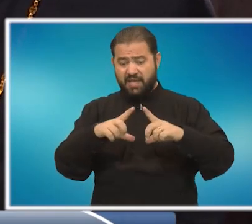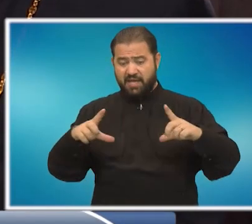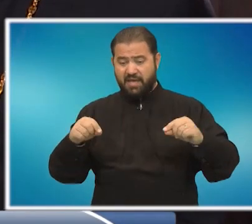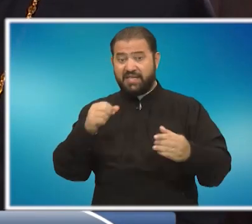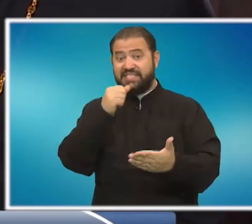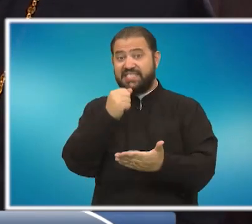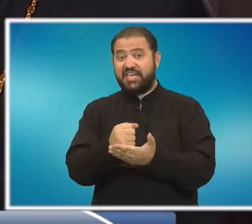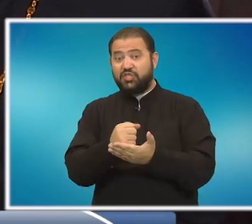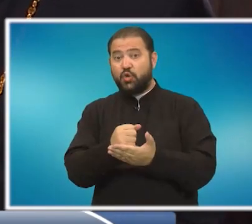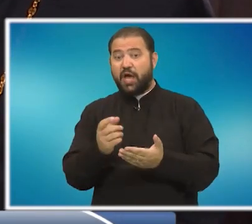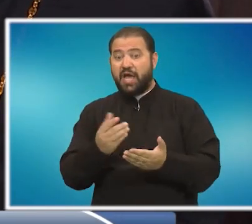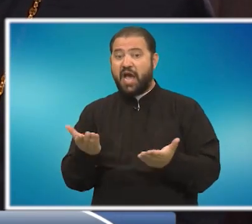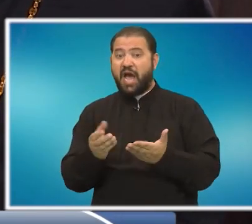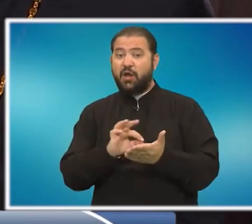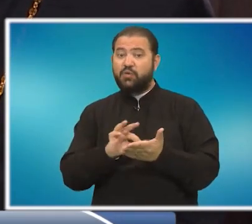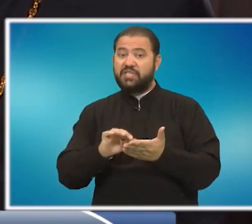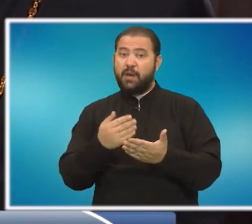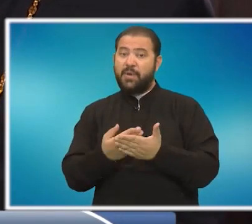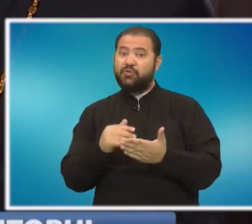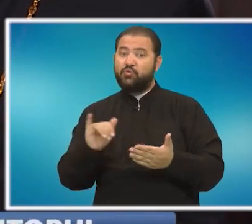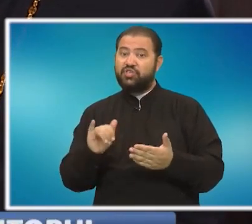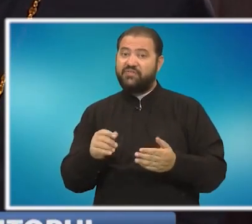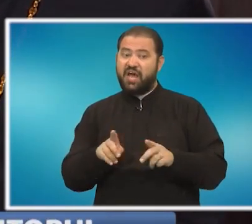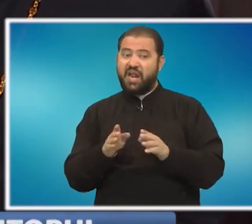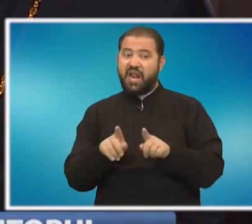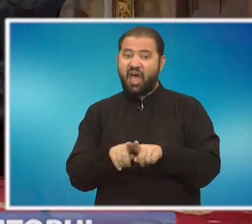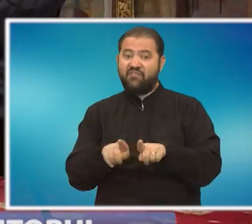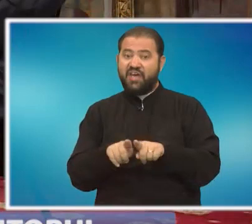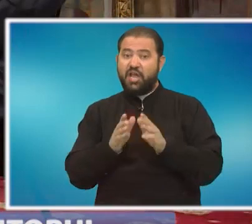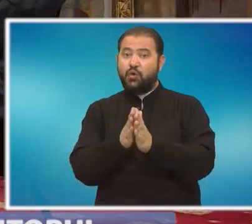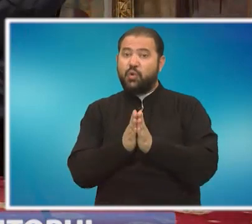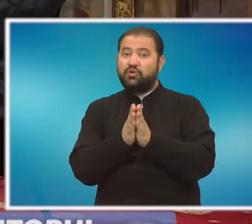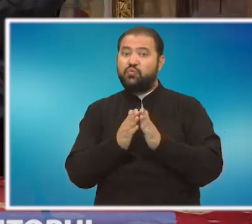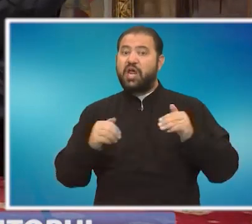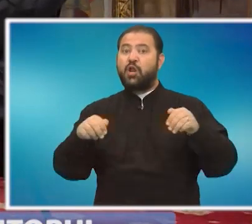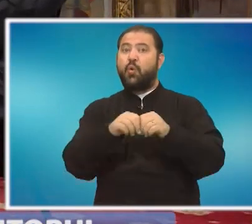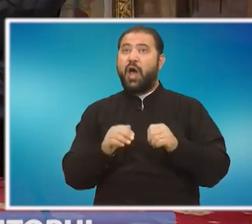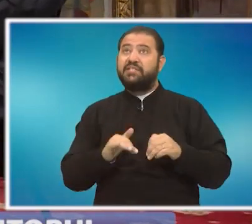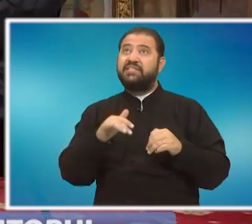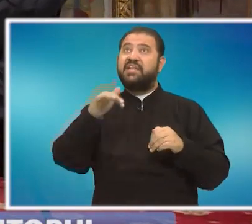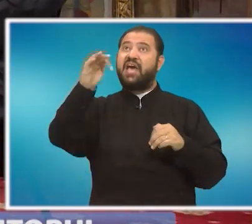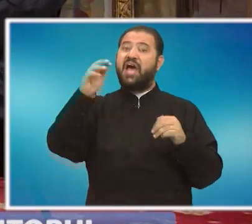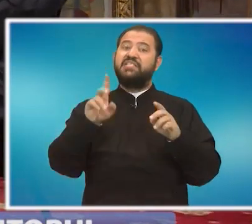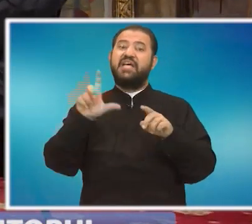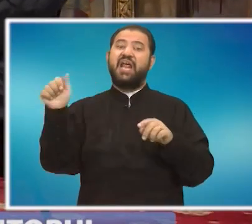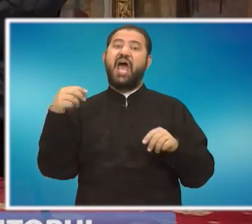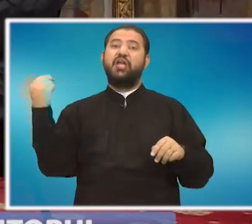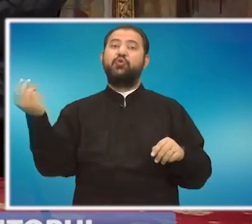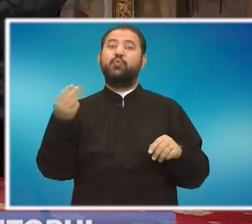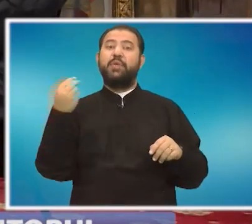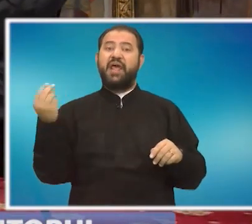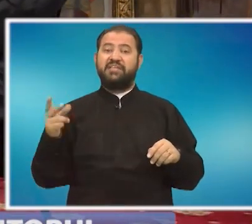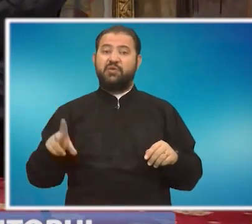se distorsionează acest sens al rugăciunii în unele culturi și tradiții. Nu, pentru noi rugăciunea